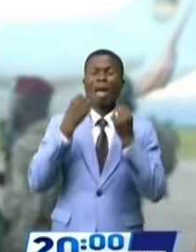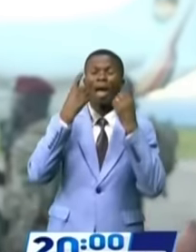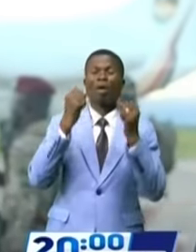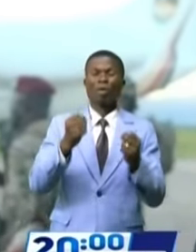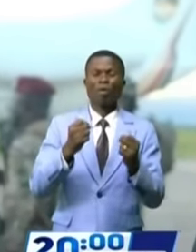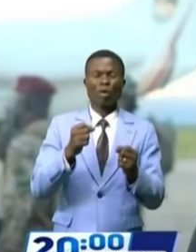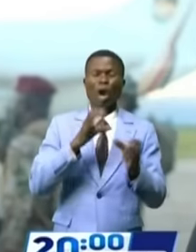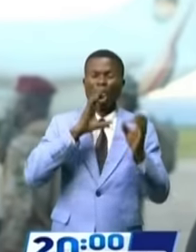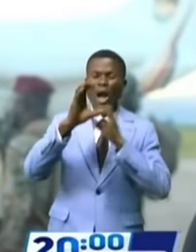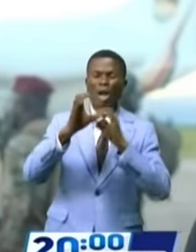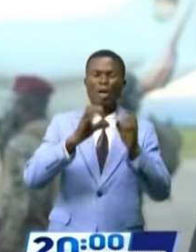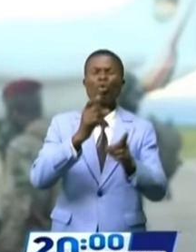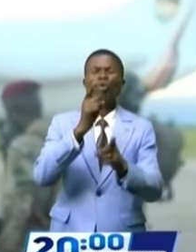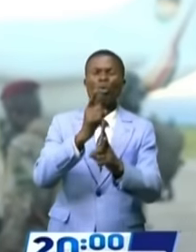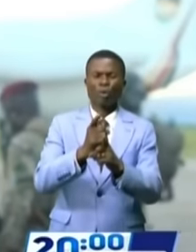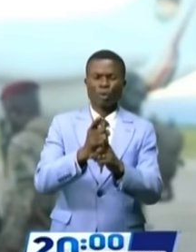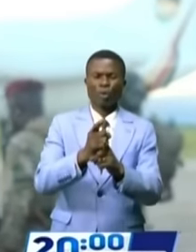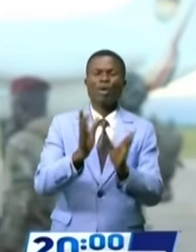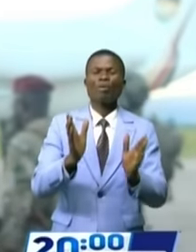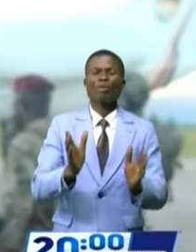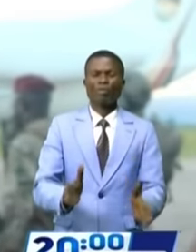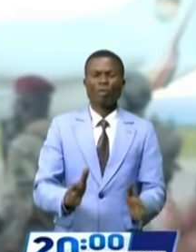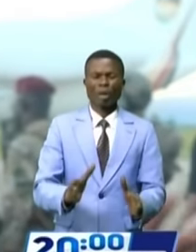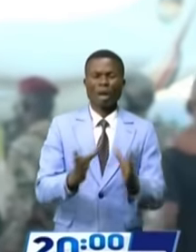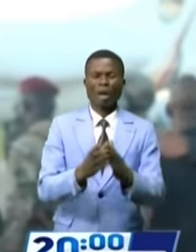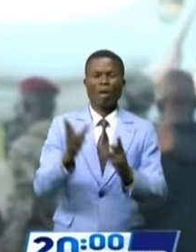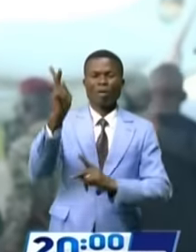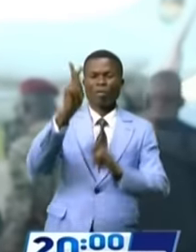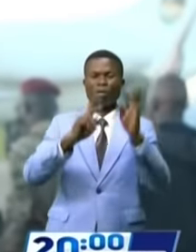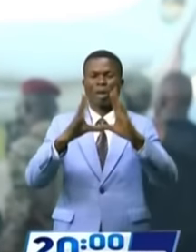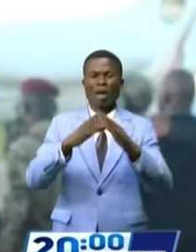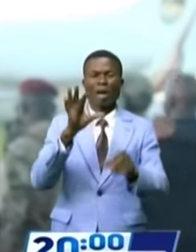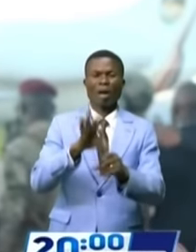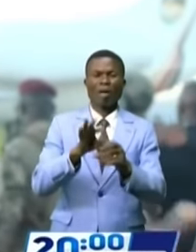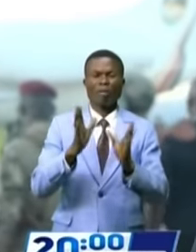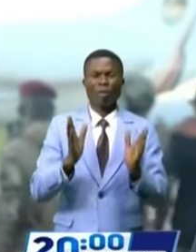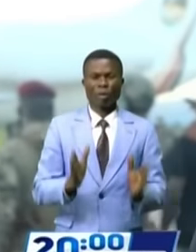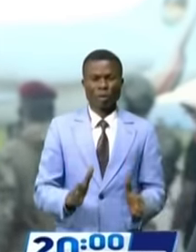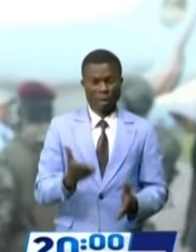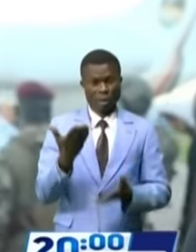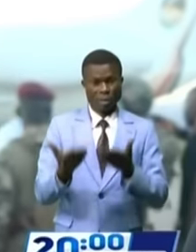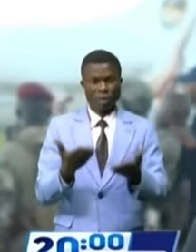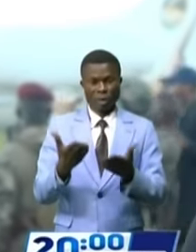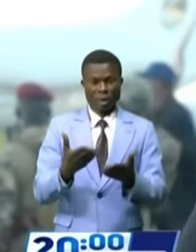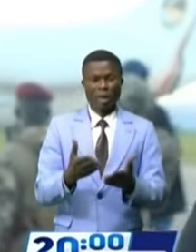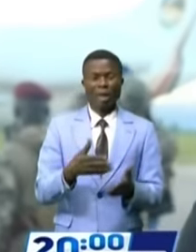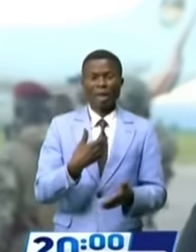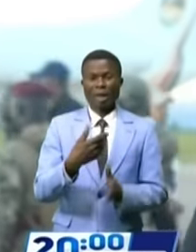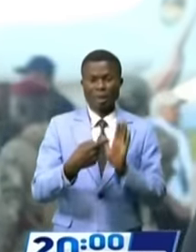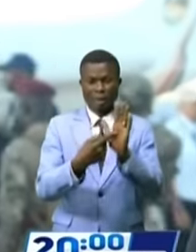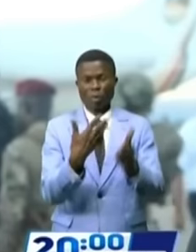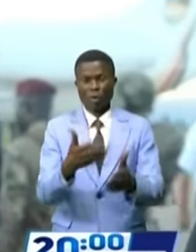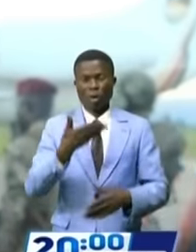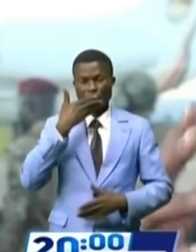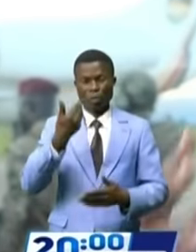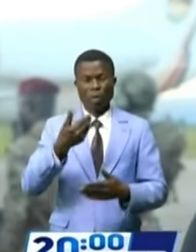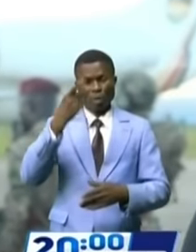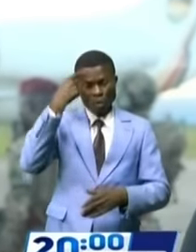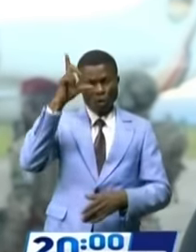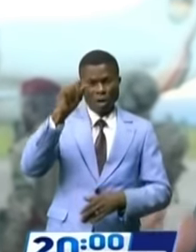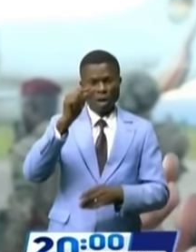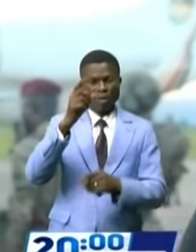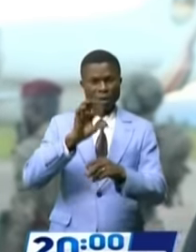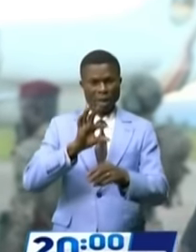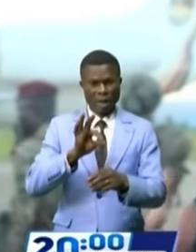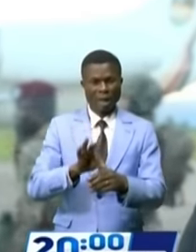Une communication parfaite avec son peuple, avec les électeurs. Et je crois que ça augure de bonnes choses pour le 20 décembre. Le